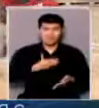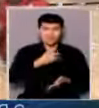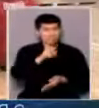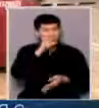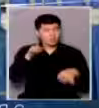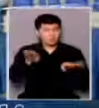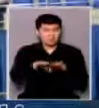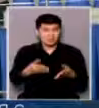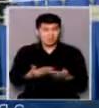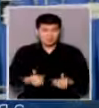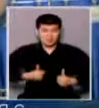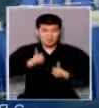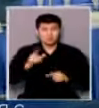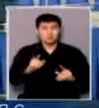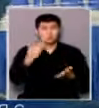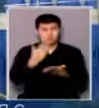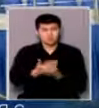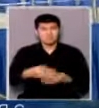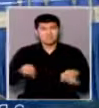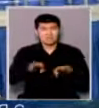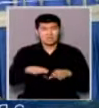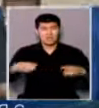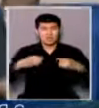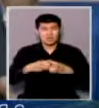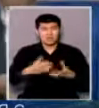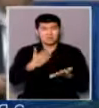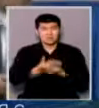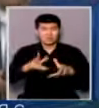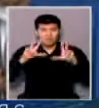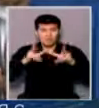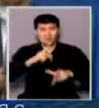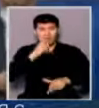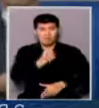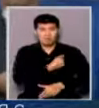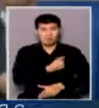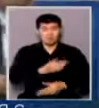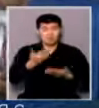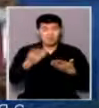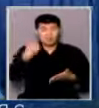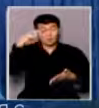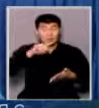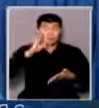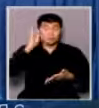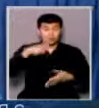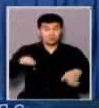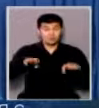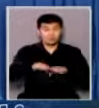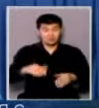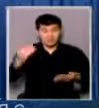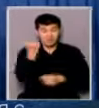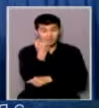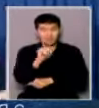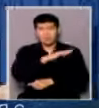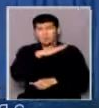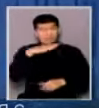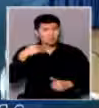молодежи. Мы гордимся, что у нас есть такая несгибаемая команда мужественных бойцов. Уверен, что в будущем вы покорите еще